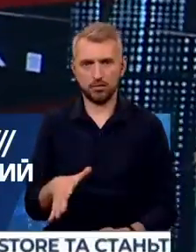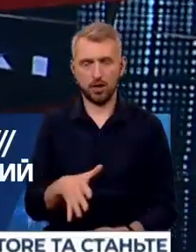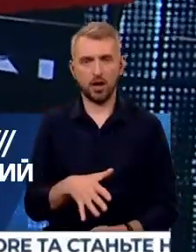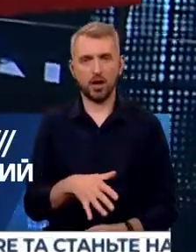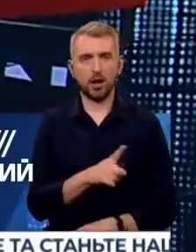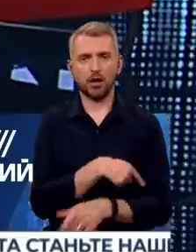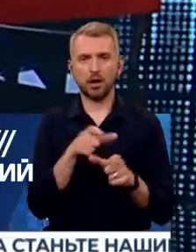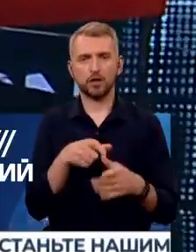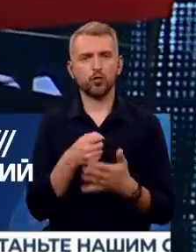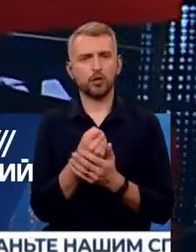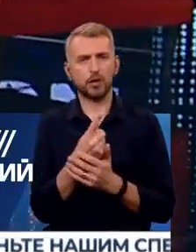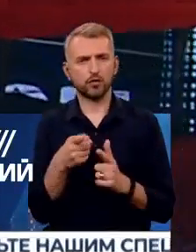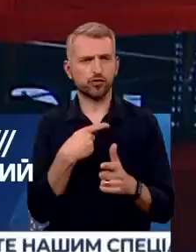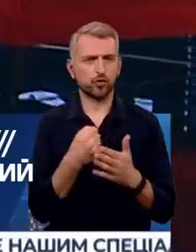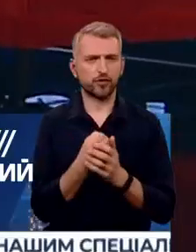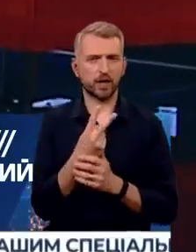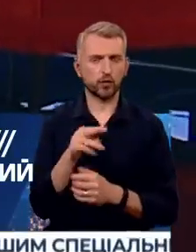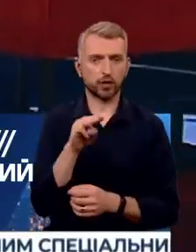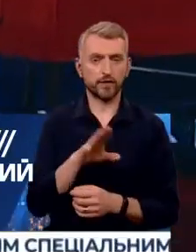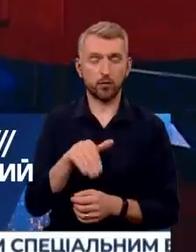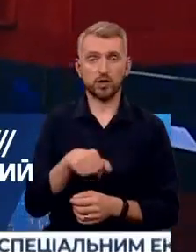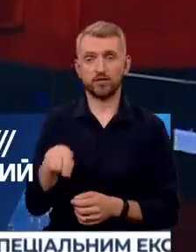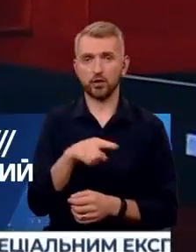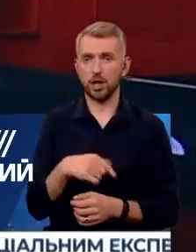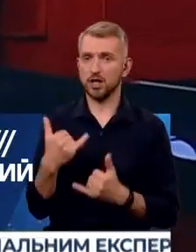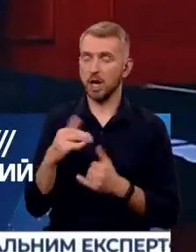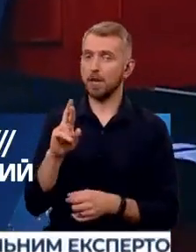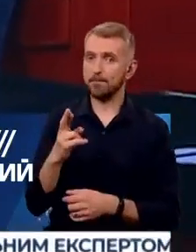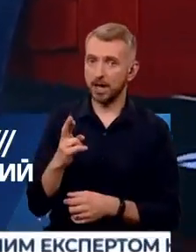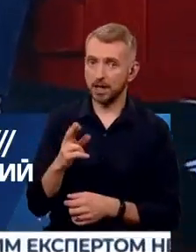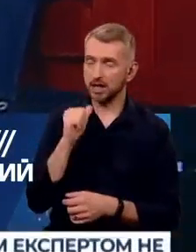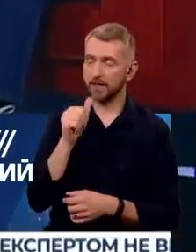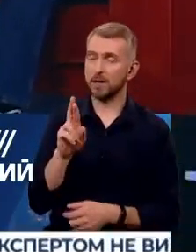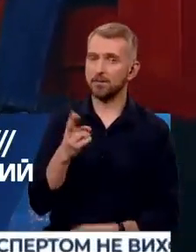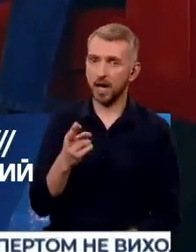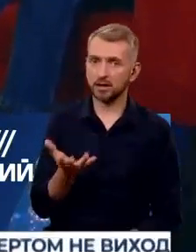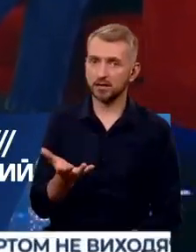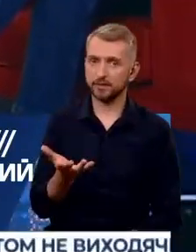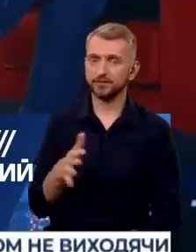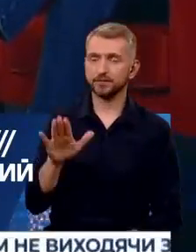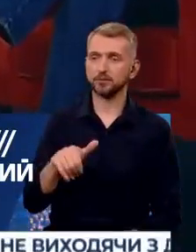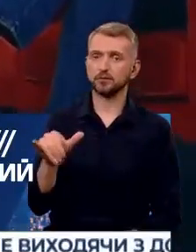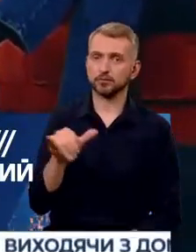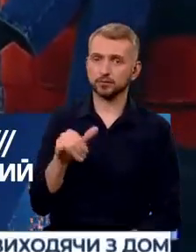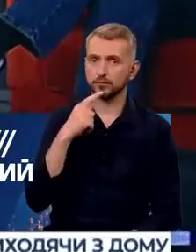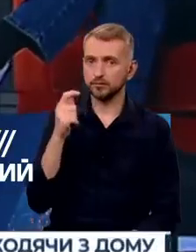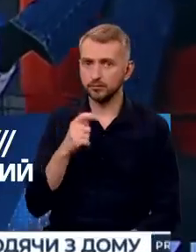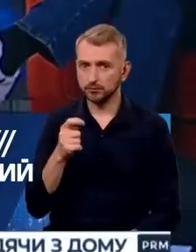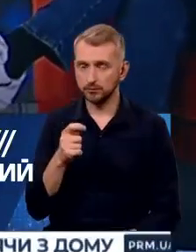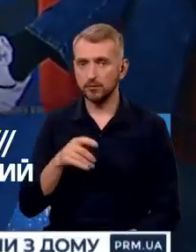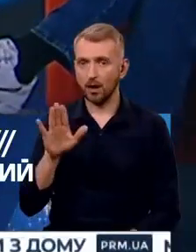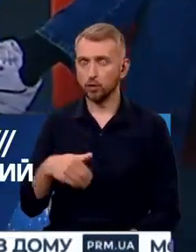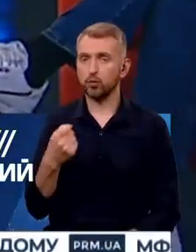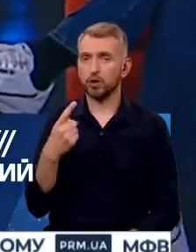до 11 там, чи до 12 травня. Потім вони будуть... Зараз п'ятниця, завтра п'ятниця, да. Потім субота, неділя, а там вже